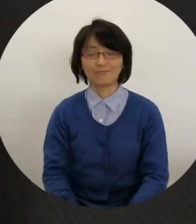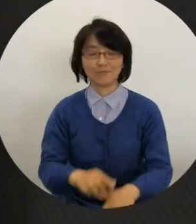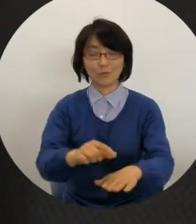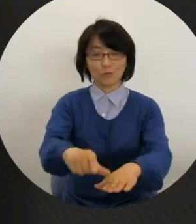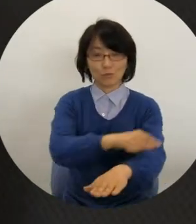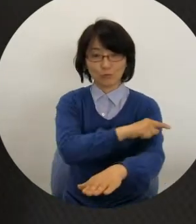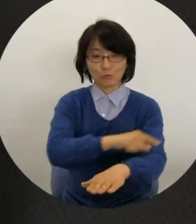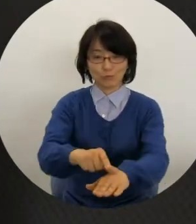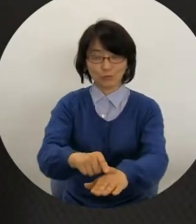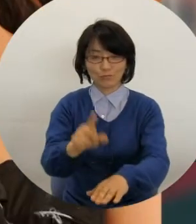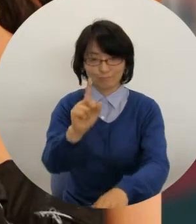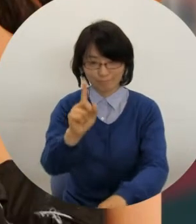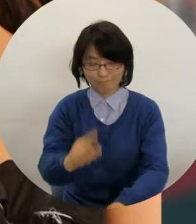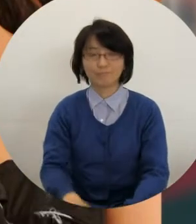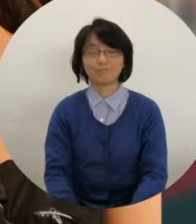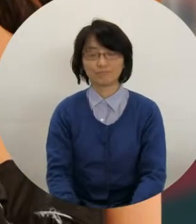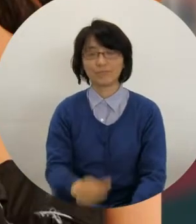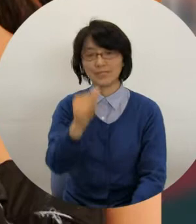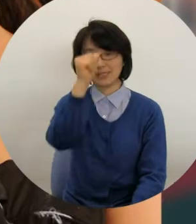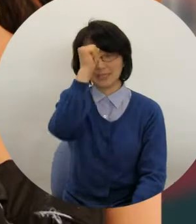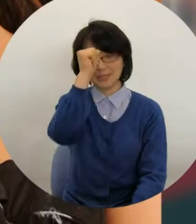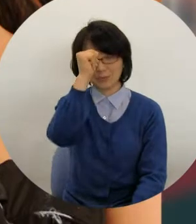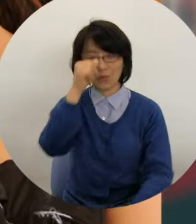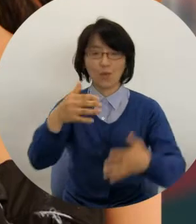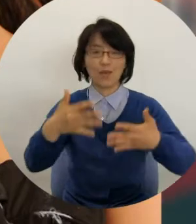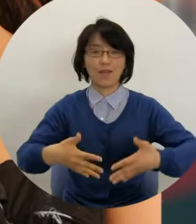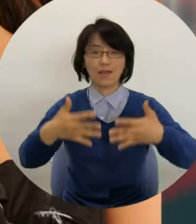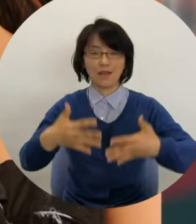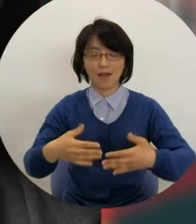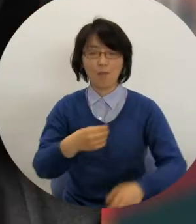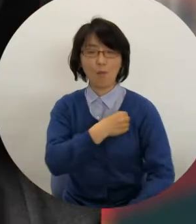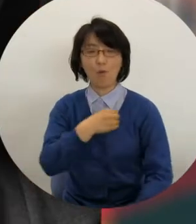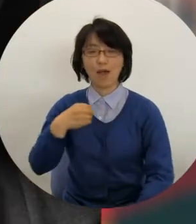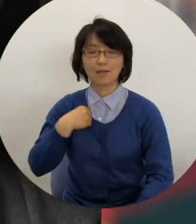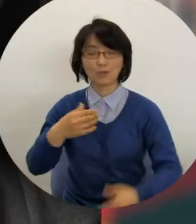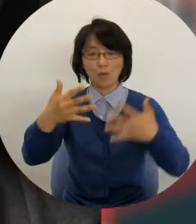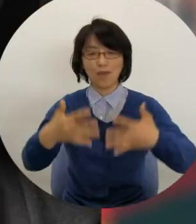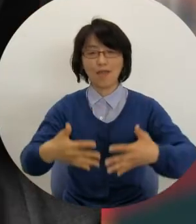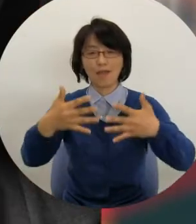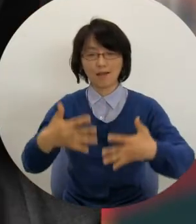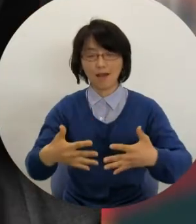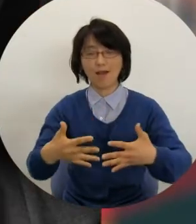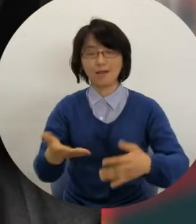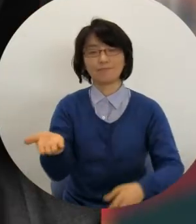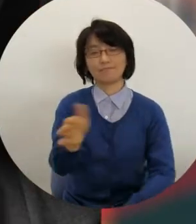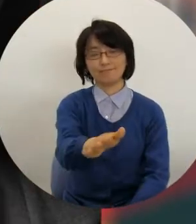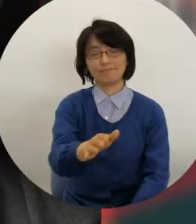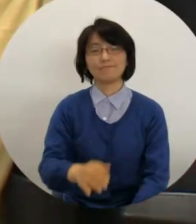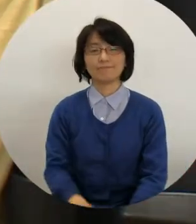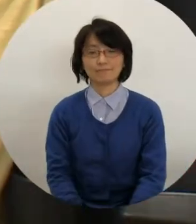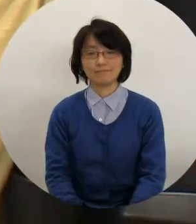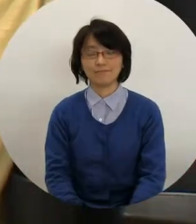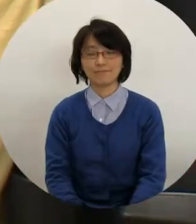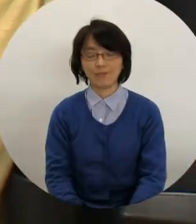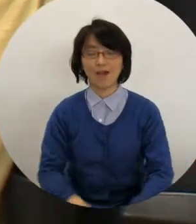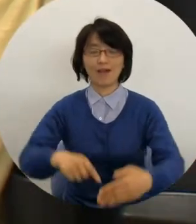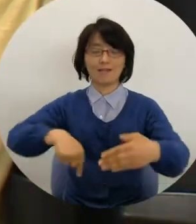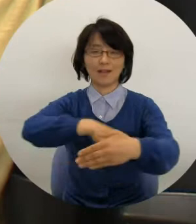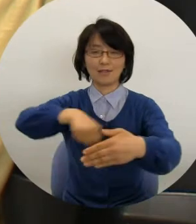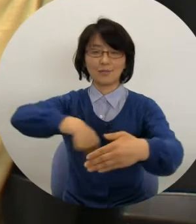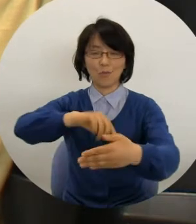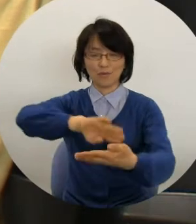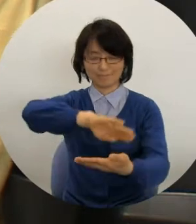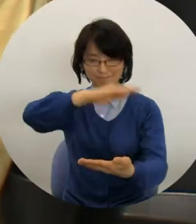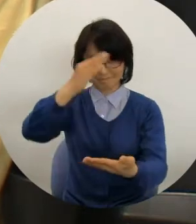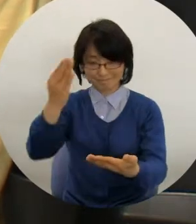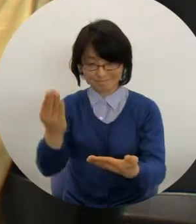なり力を入れてますので、今回はインド映画ですとかポーランド映画ですとか、そういうものも入れています。 今年も内容盛りだく